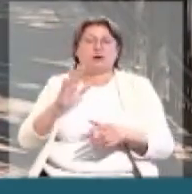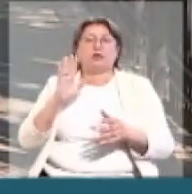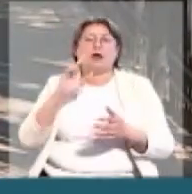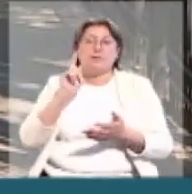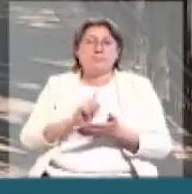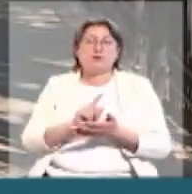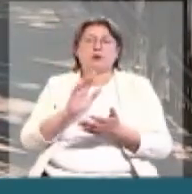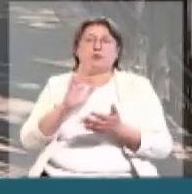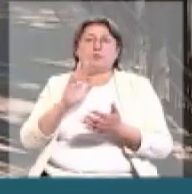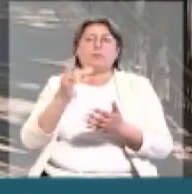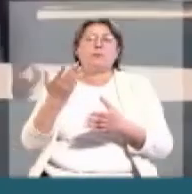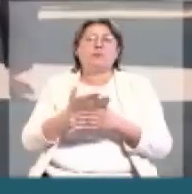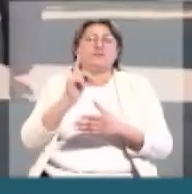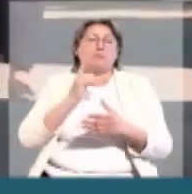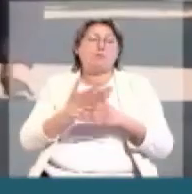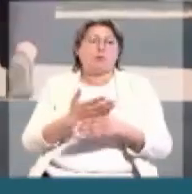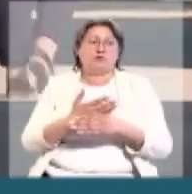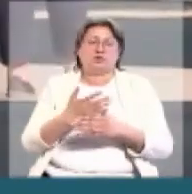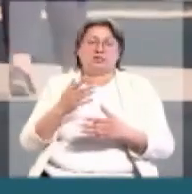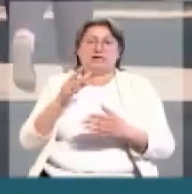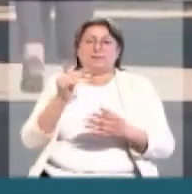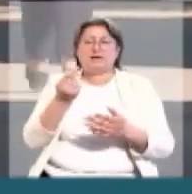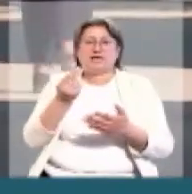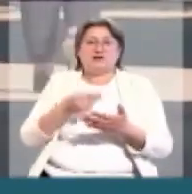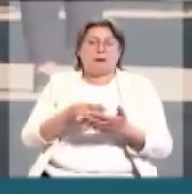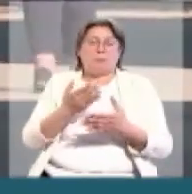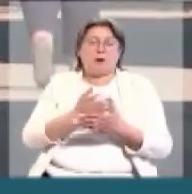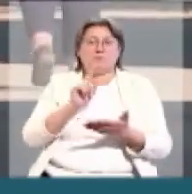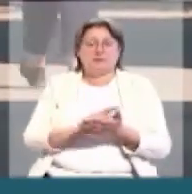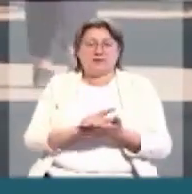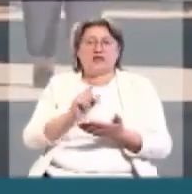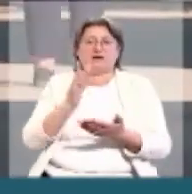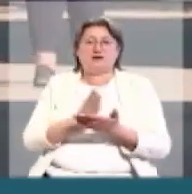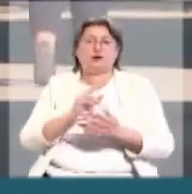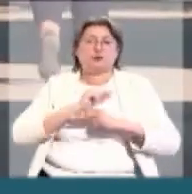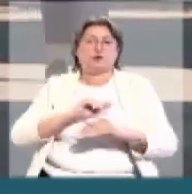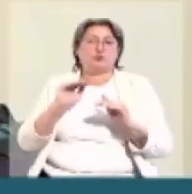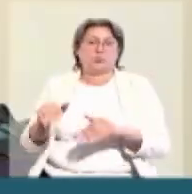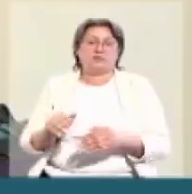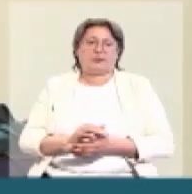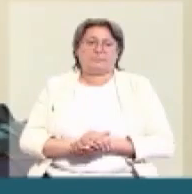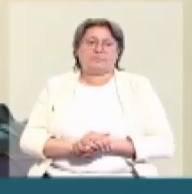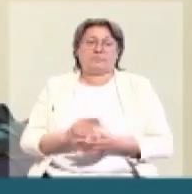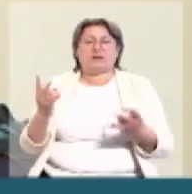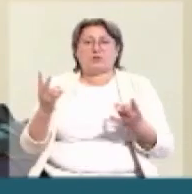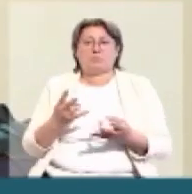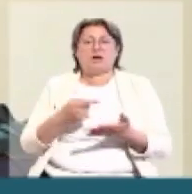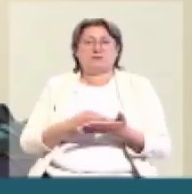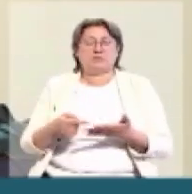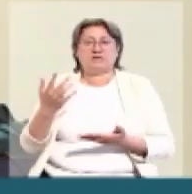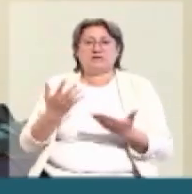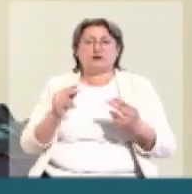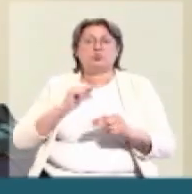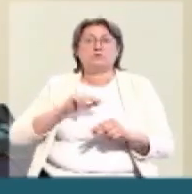виде безусловной и обусловленной помощи при обусловленной денежной помощи обязательным является трудоустройство необходимо отметить